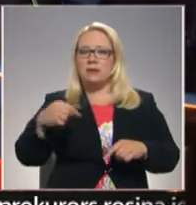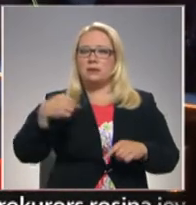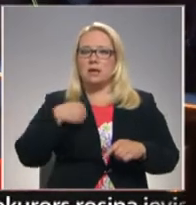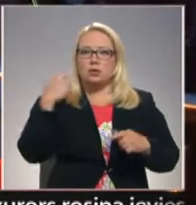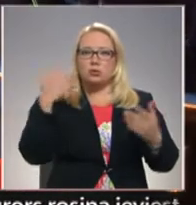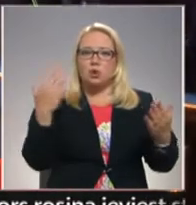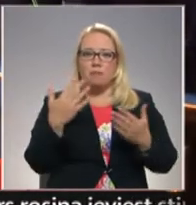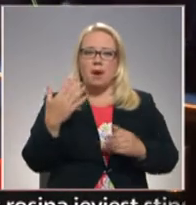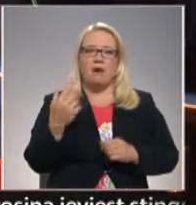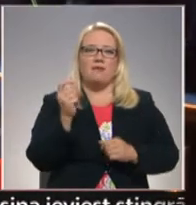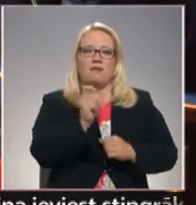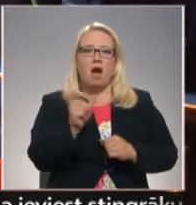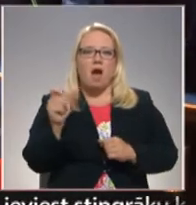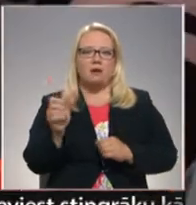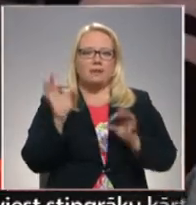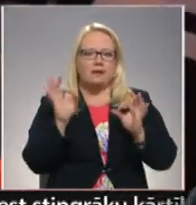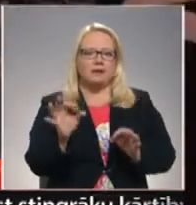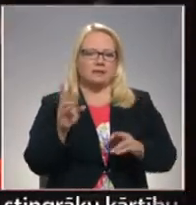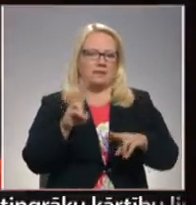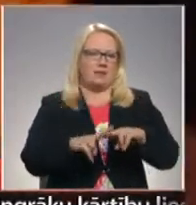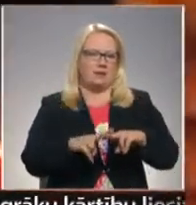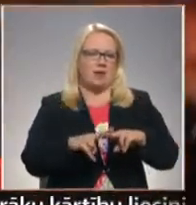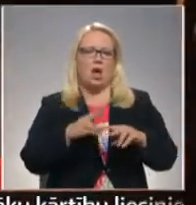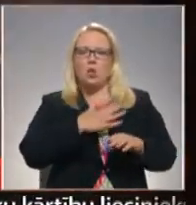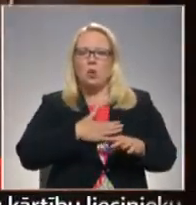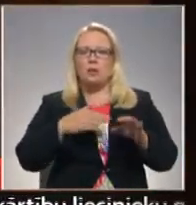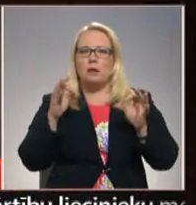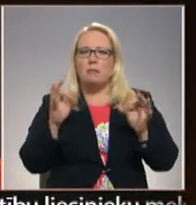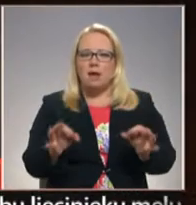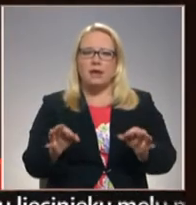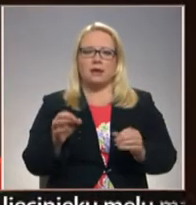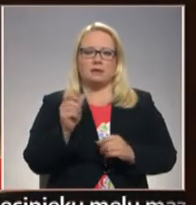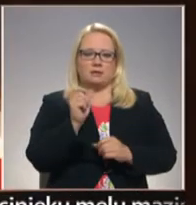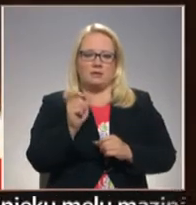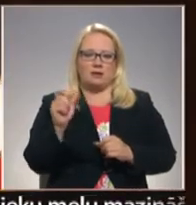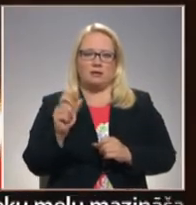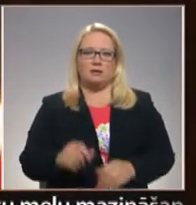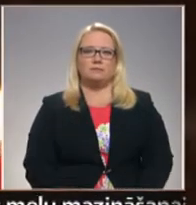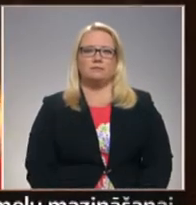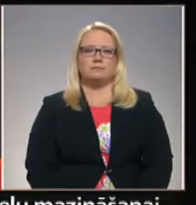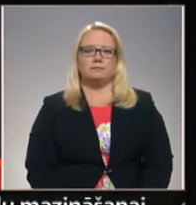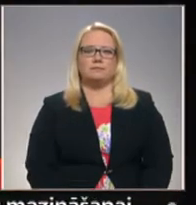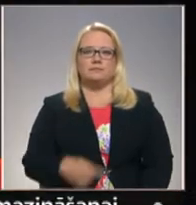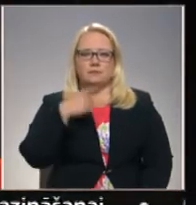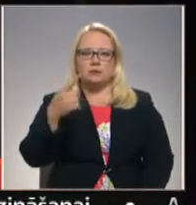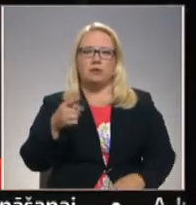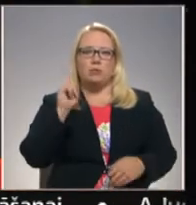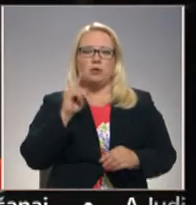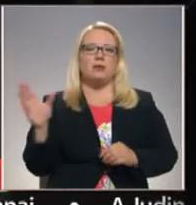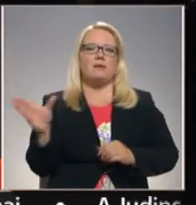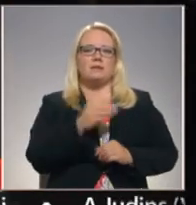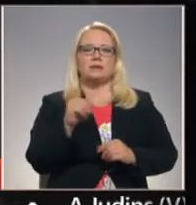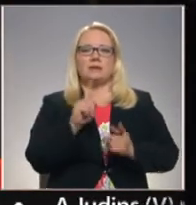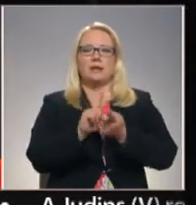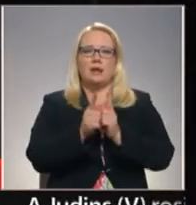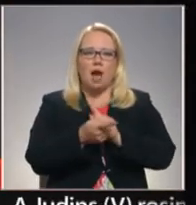domāju, tie vārdi viņam īsti vietā. Ļoti pareizi, pilnīgi par valdību, par to, ka viss ir